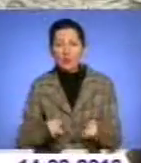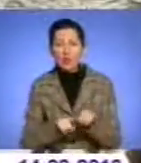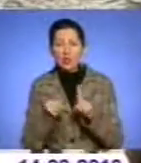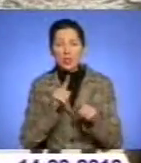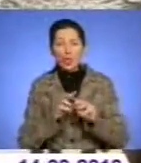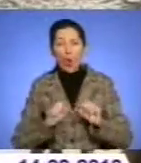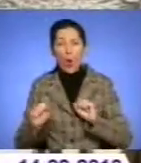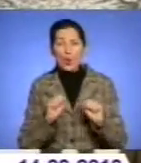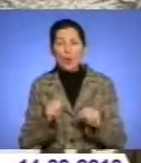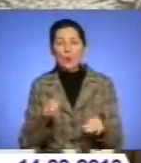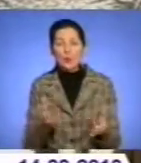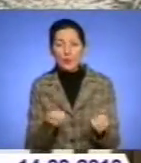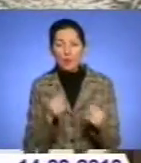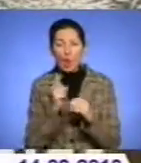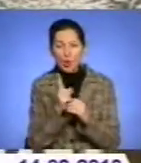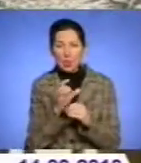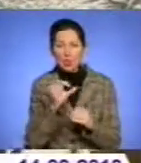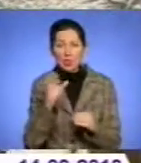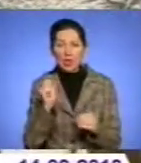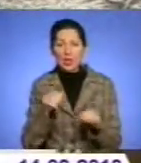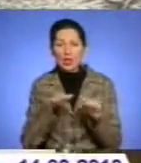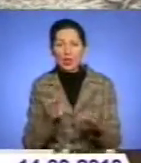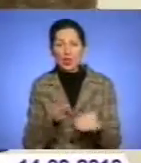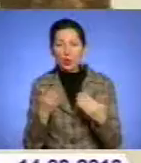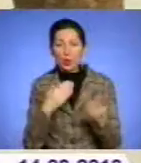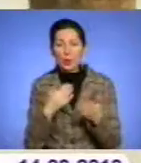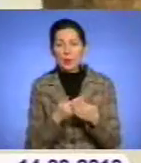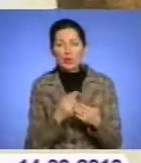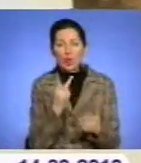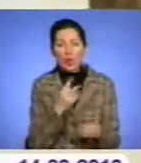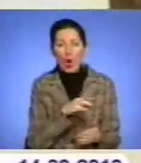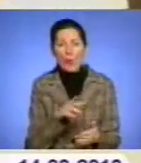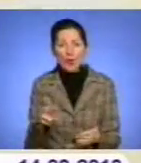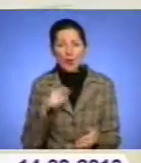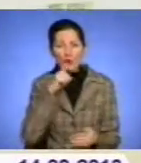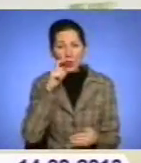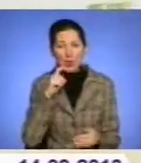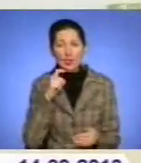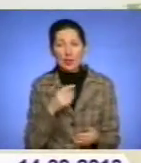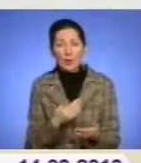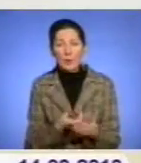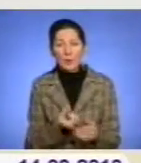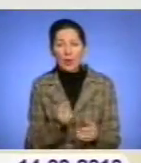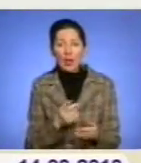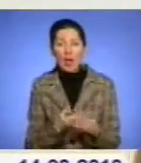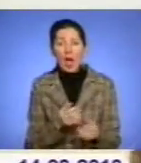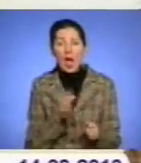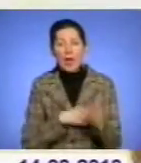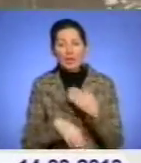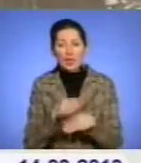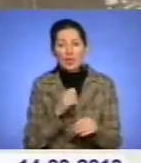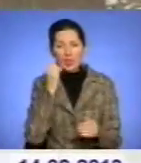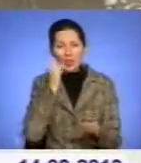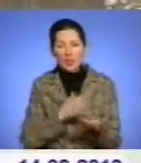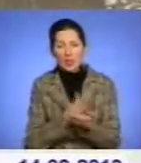уряду ухвалили 11 соціальних рішень, що стосуються близько 2 мільйонів українців, передусім інвалідів, ветеранів,